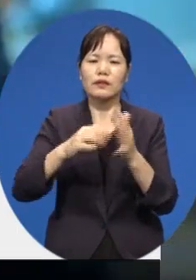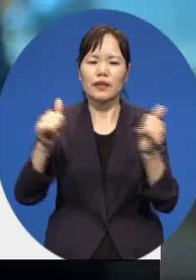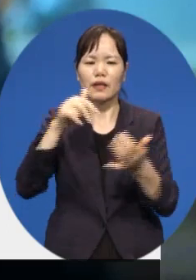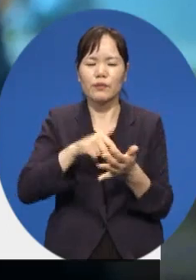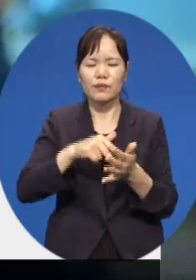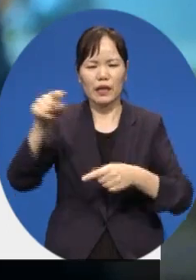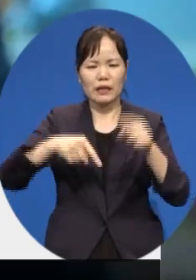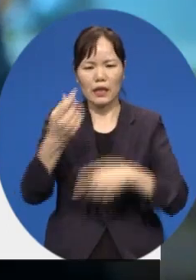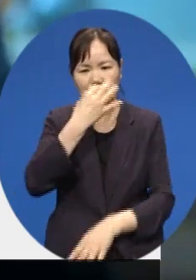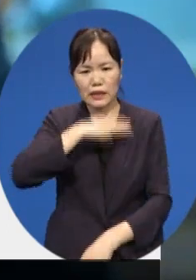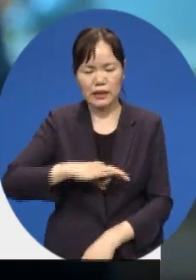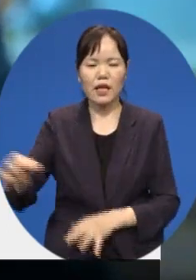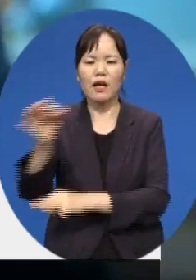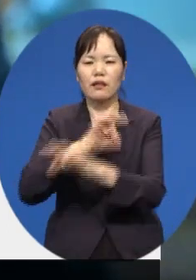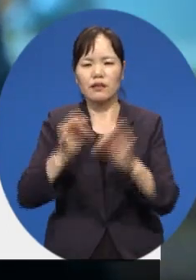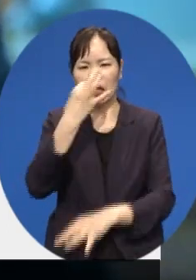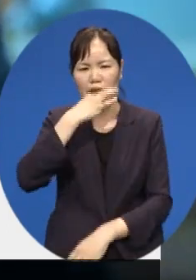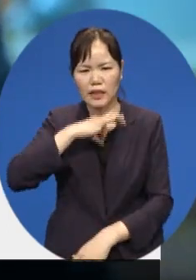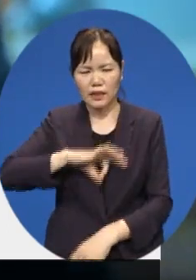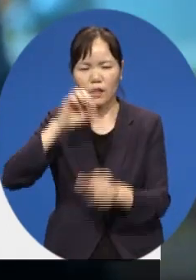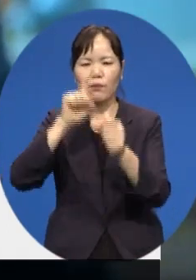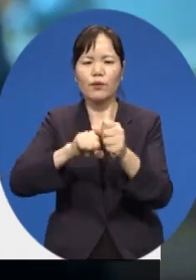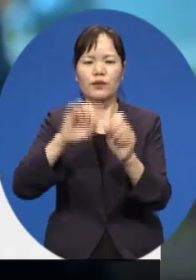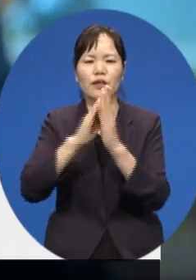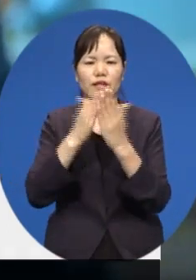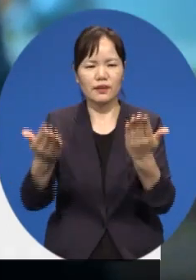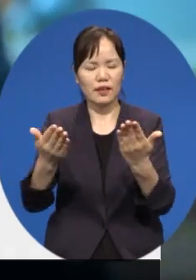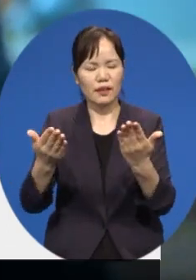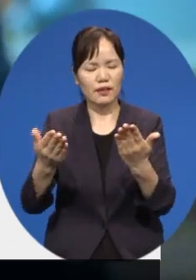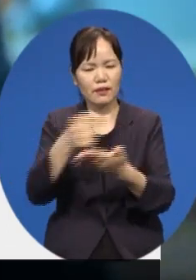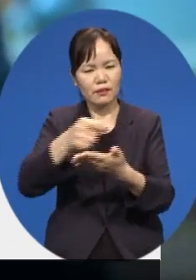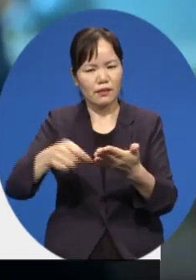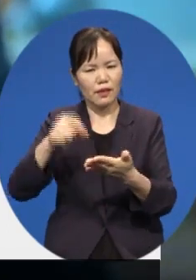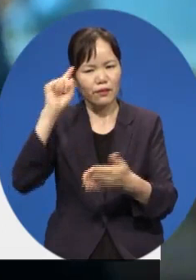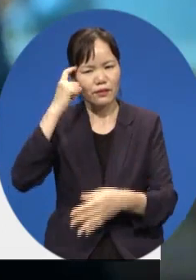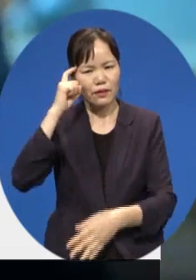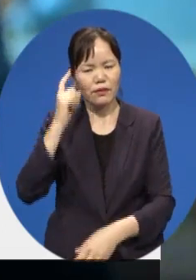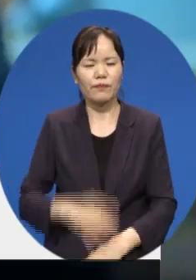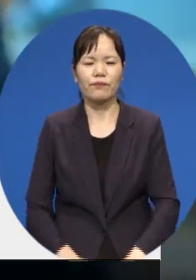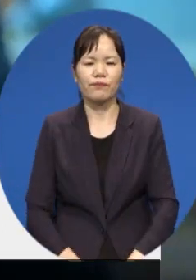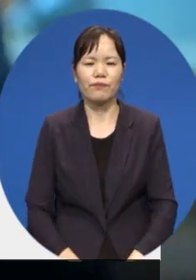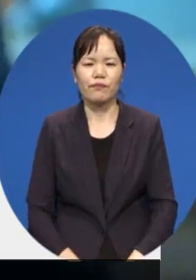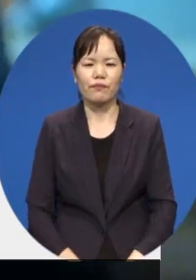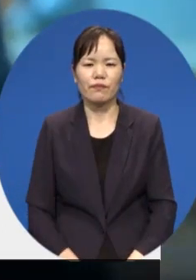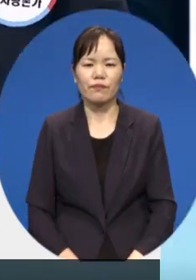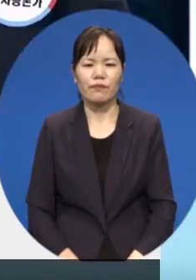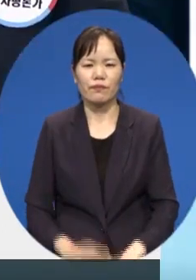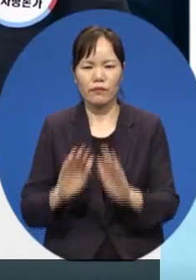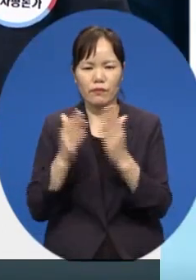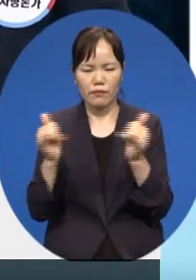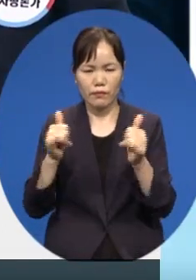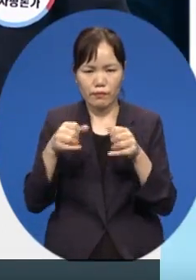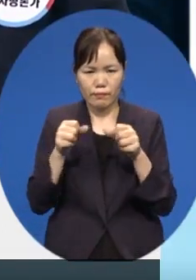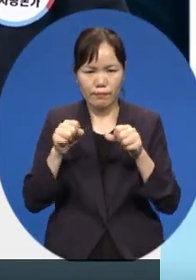정치적 이익과 경제적 이익을 노리고 책을 내는 거라고 저는 개인적으로 판단을 하고 있습니다. 경제적 이익까지. 네, 그렇습니다. 네. 뭐 일단 본인의